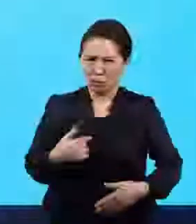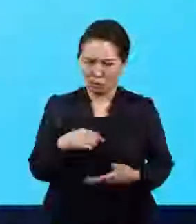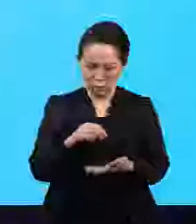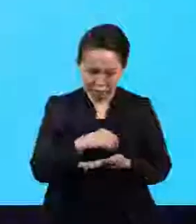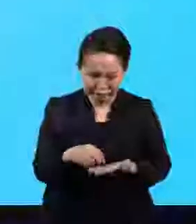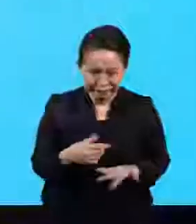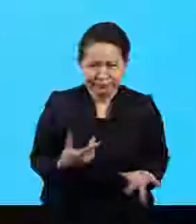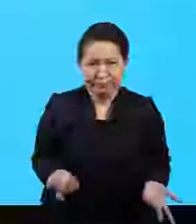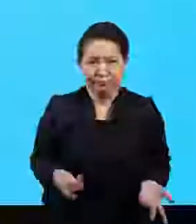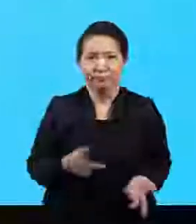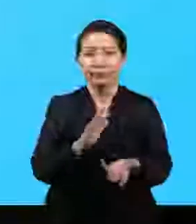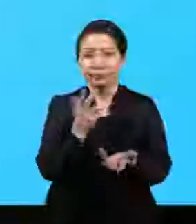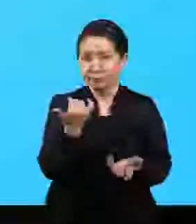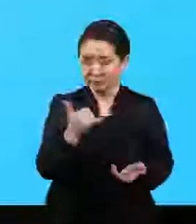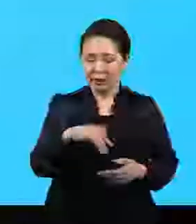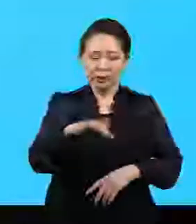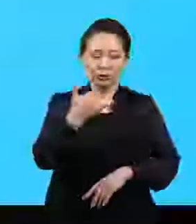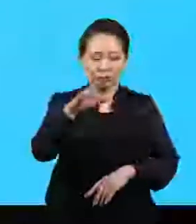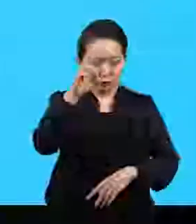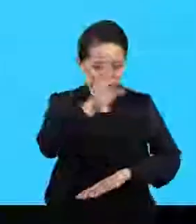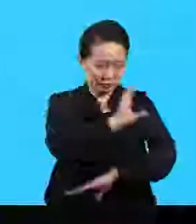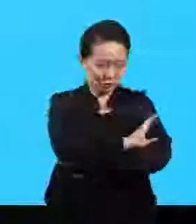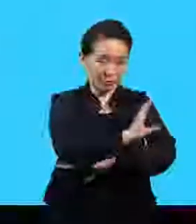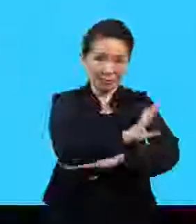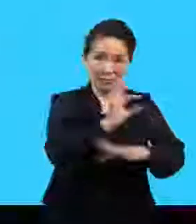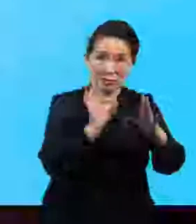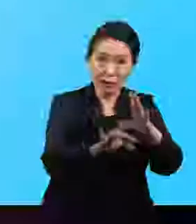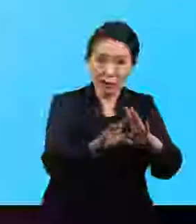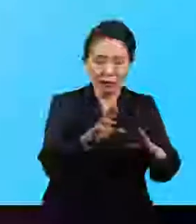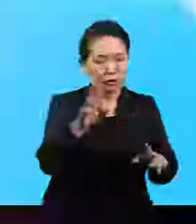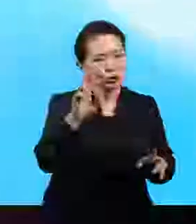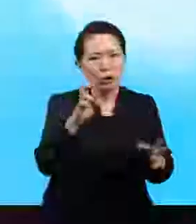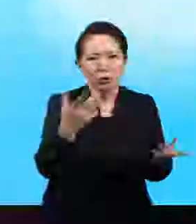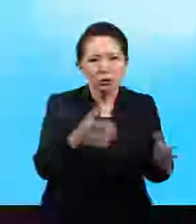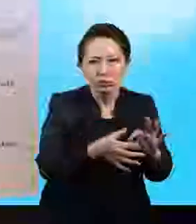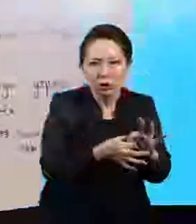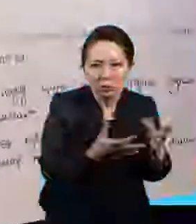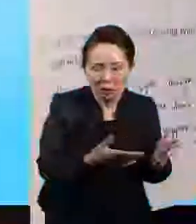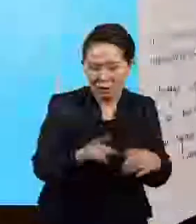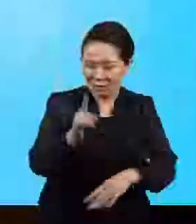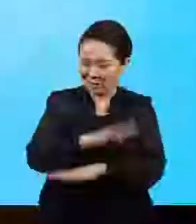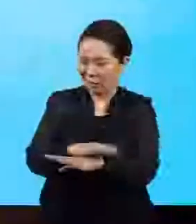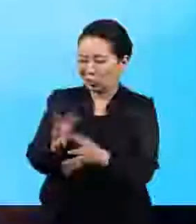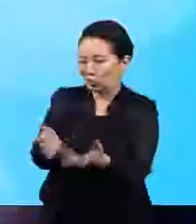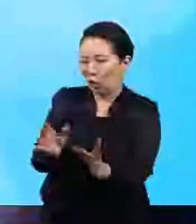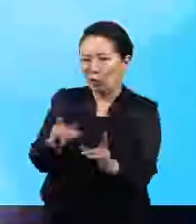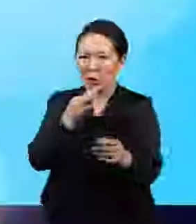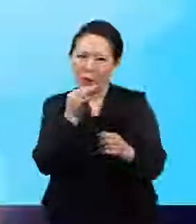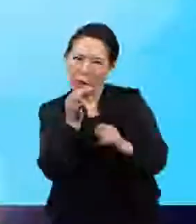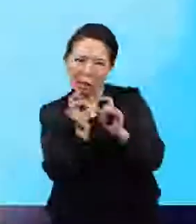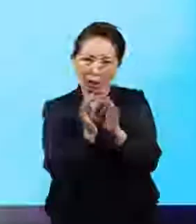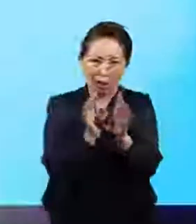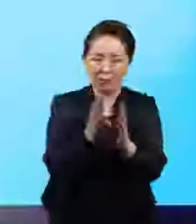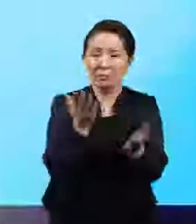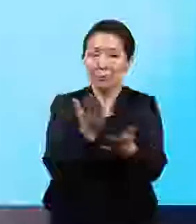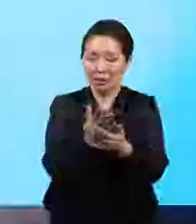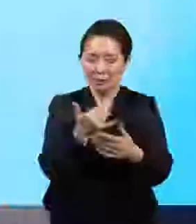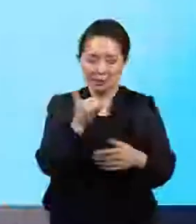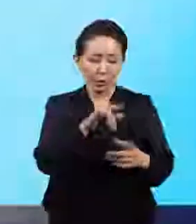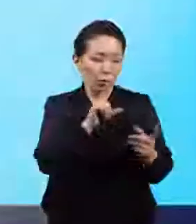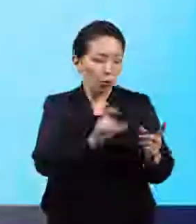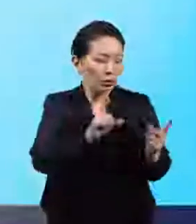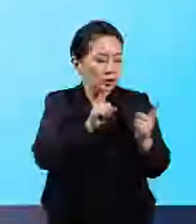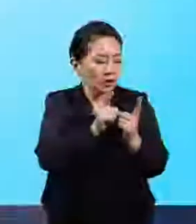болдог. Сургуулийн зарим бие засгөрөө цоожгүй байдаг. Ангийн хүүхдүүд шоолж элдвэр хэлдэг. Зарим үед хүнтэй